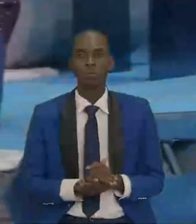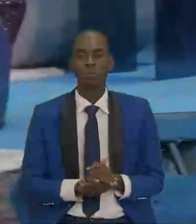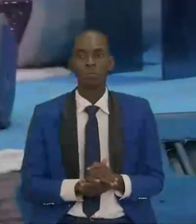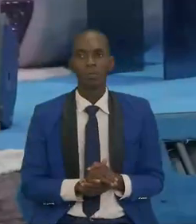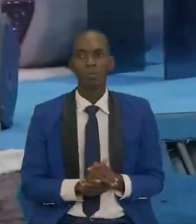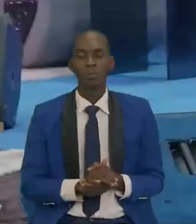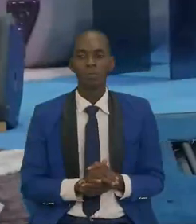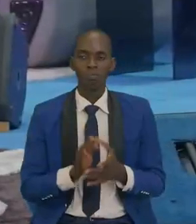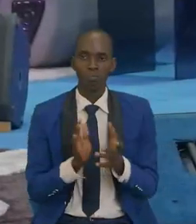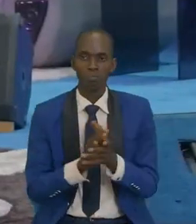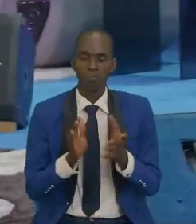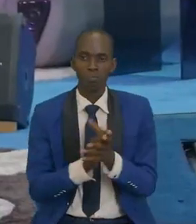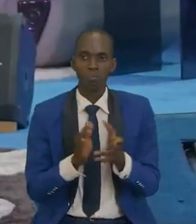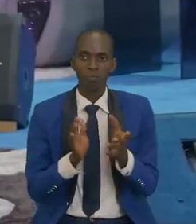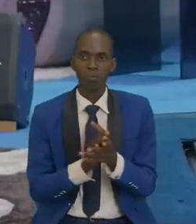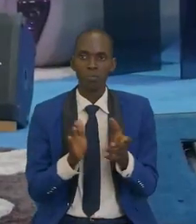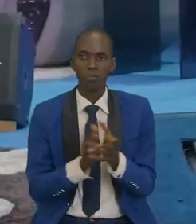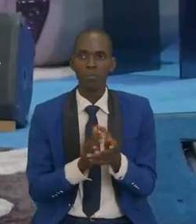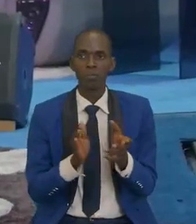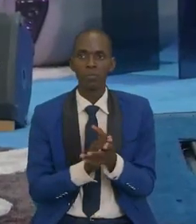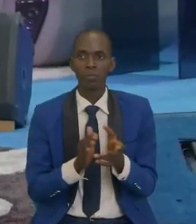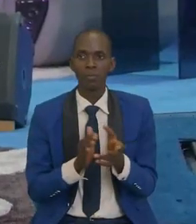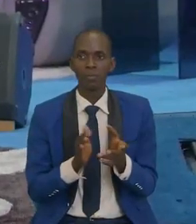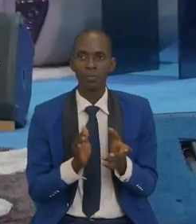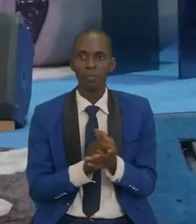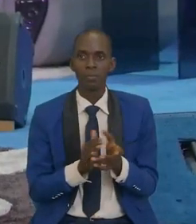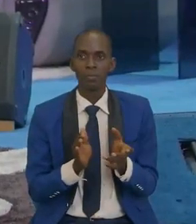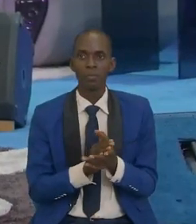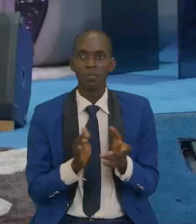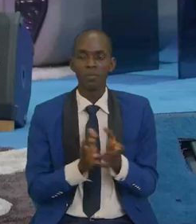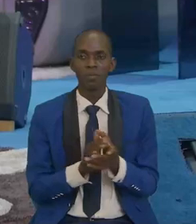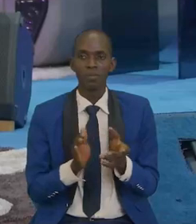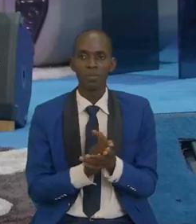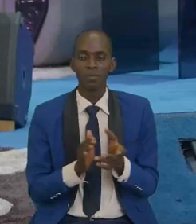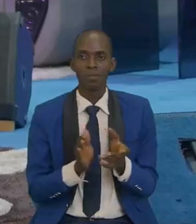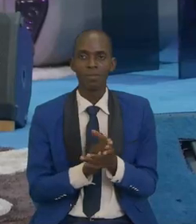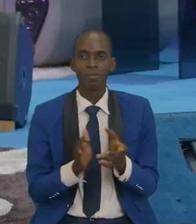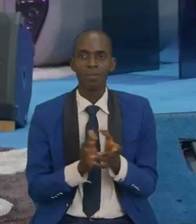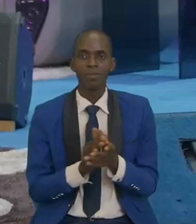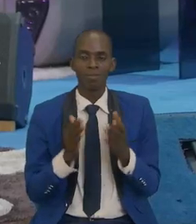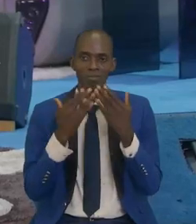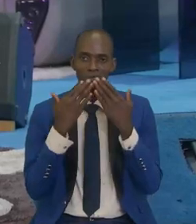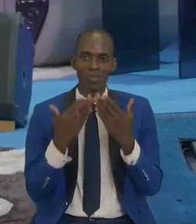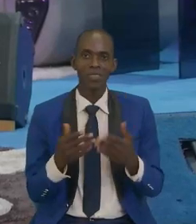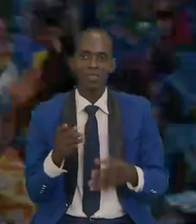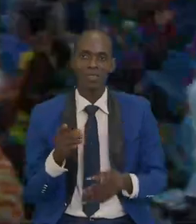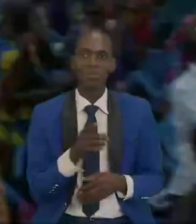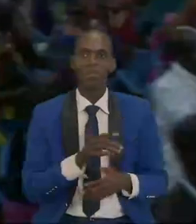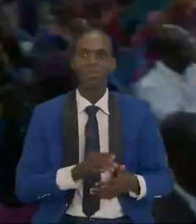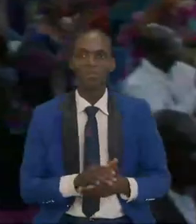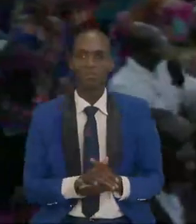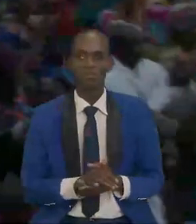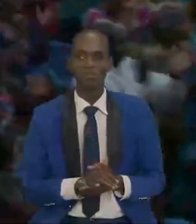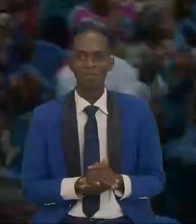pasteur du VF Komoye. Faites un banc pour le Seigneur, faites un banc pour le Seigneur.